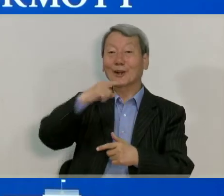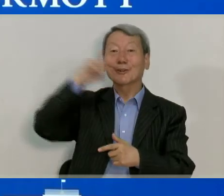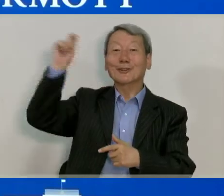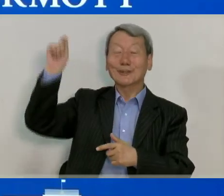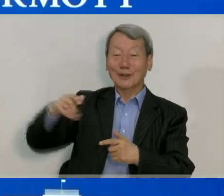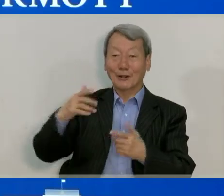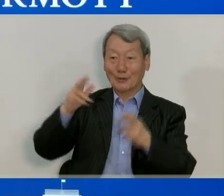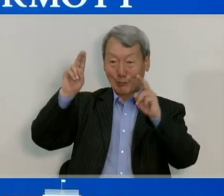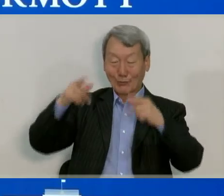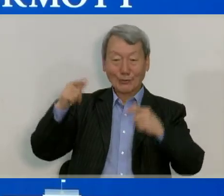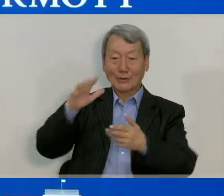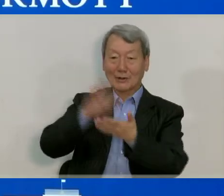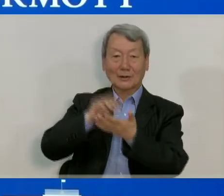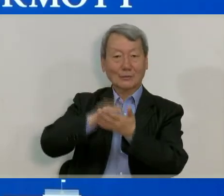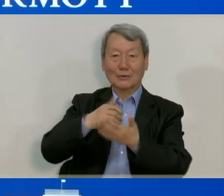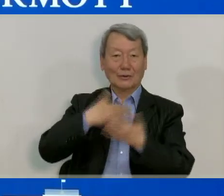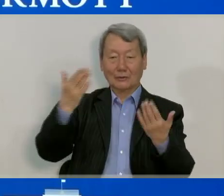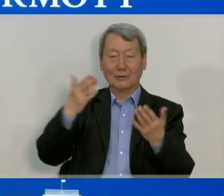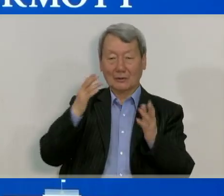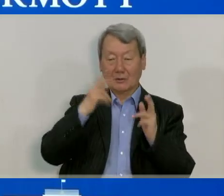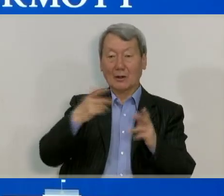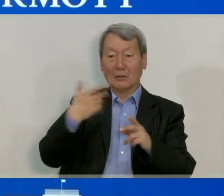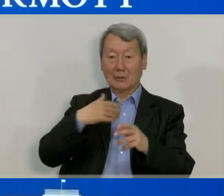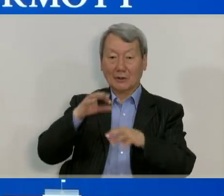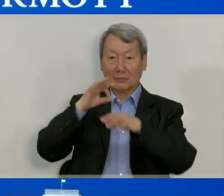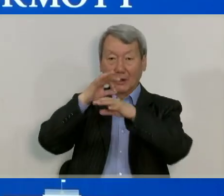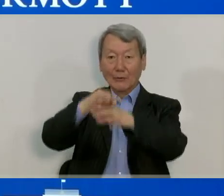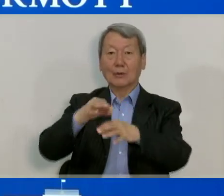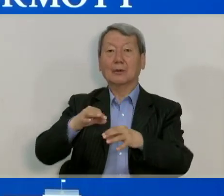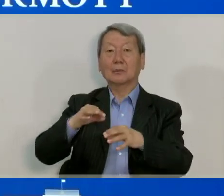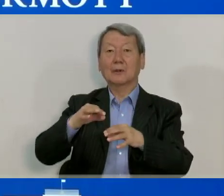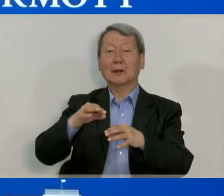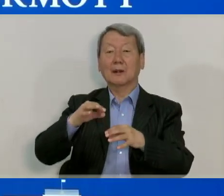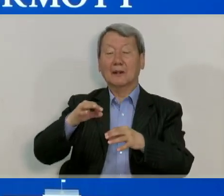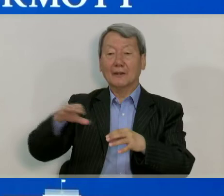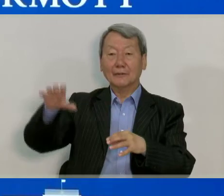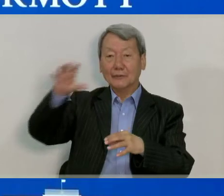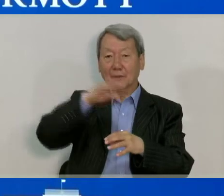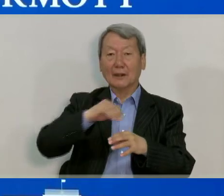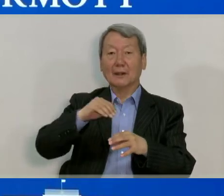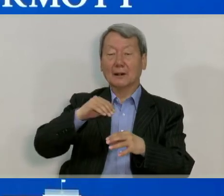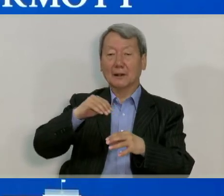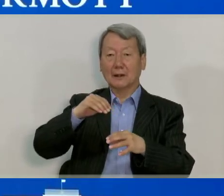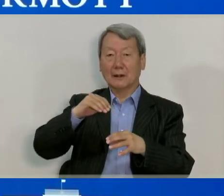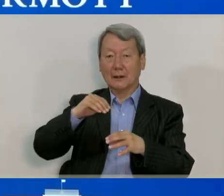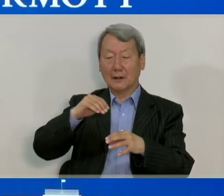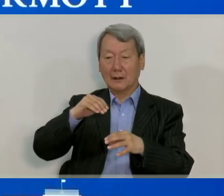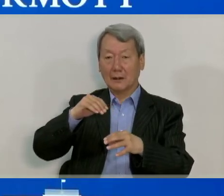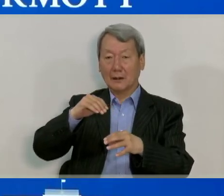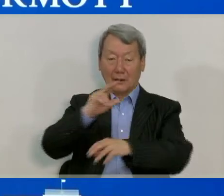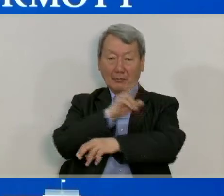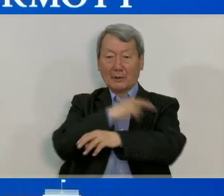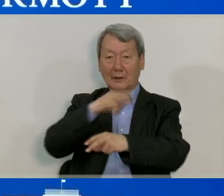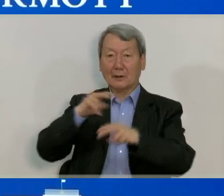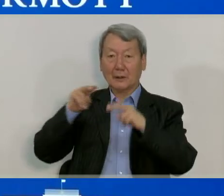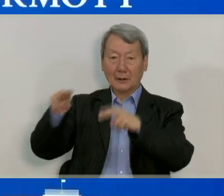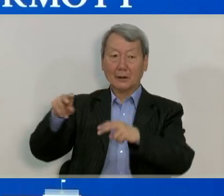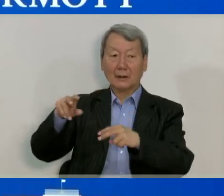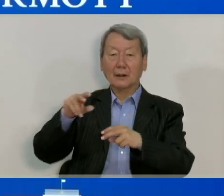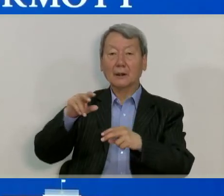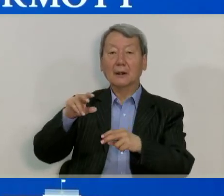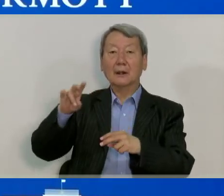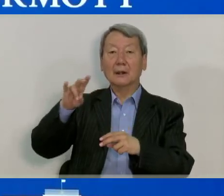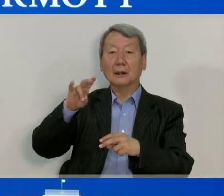обсервационного режима не наблюдается. Мы проводим все меры по медицинскому